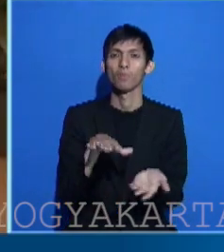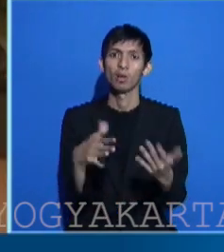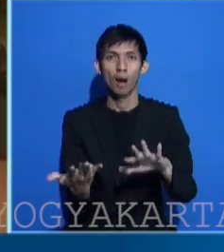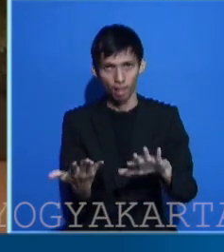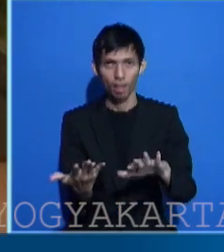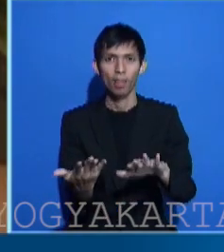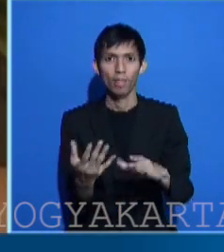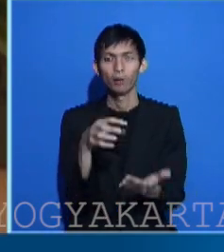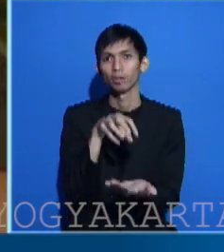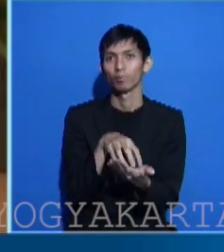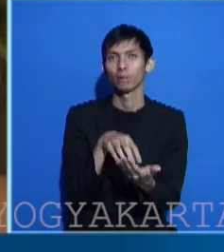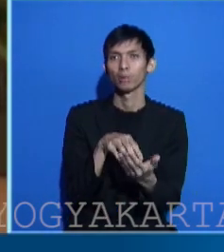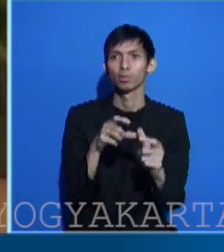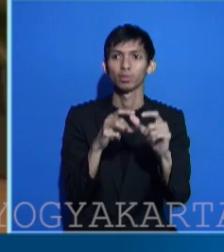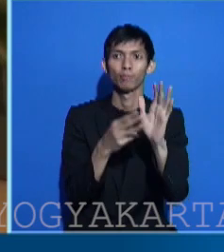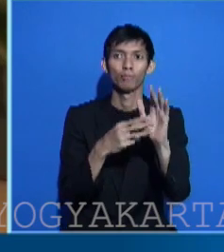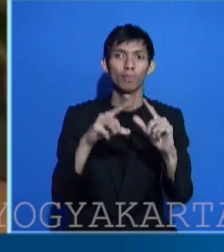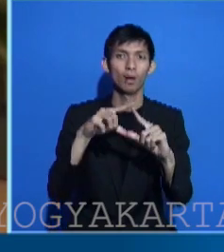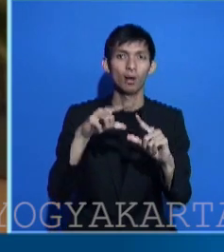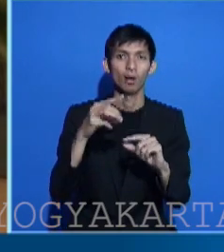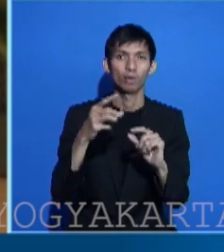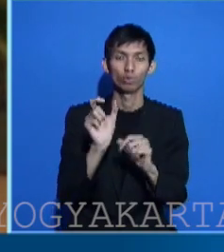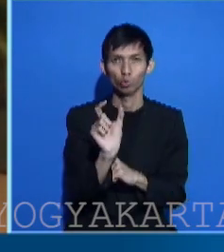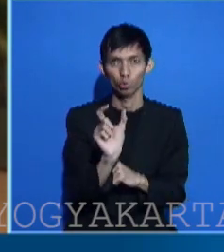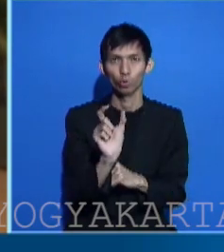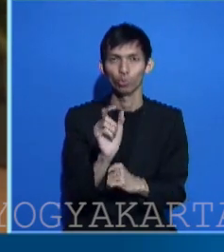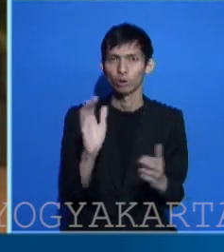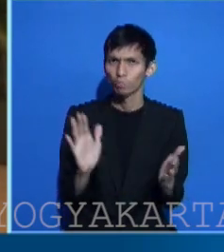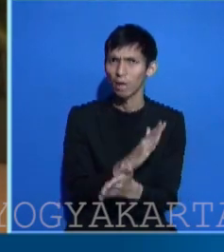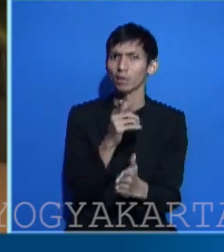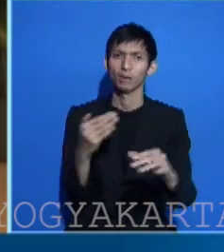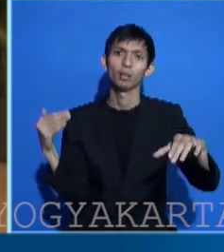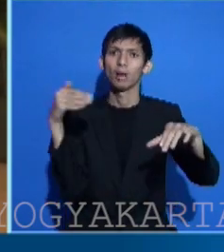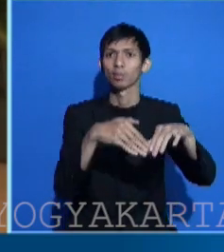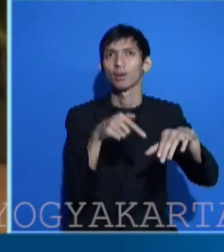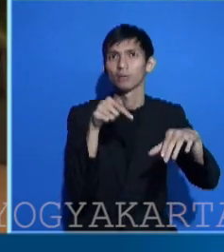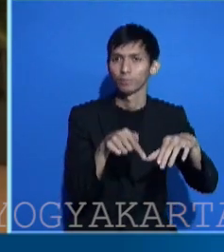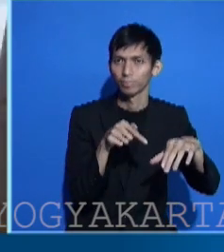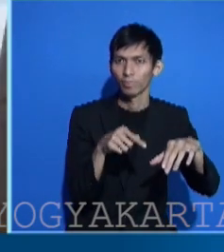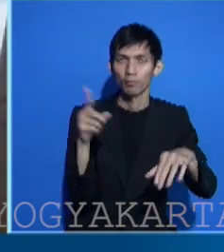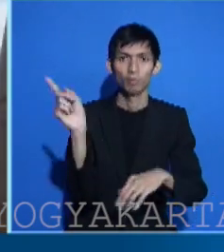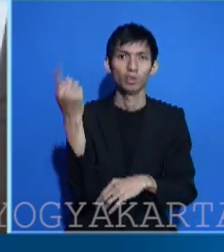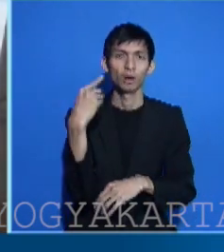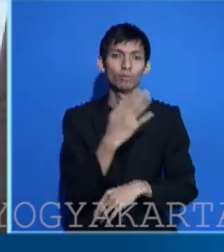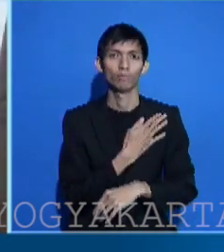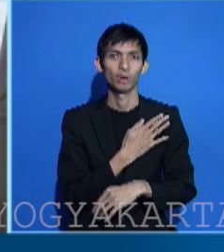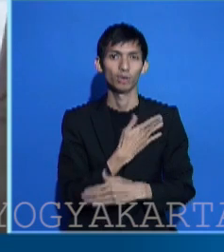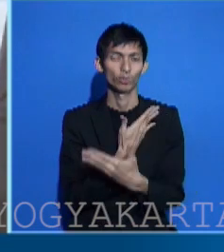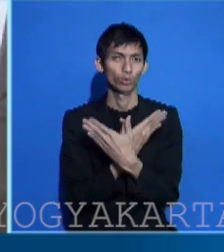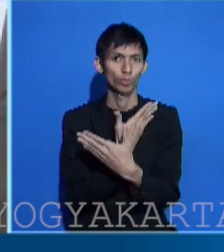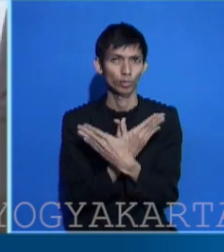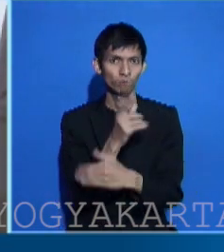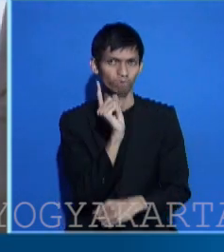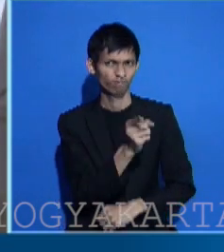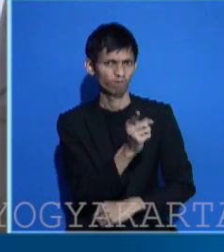Candirejo meninggal dunia dalam kesempatan ini mentahan menghimbau kepada pemukap Gunung Kidul untuk lebih gencar memberikan edukasi